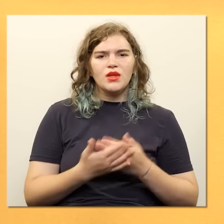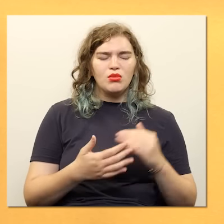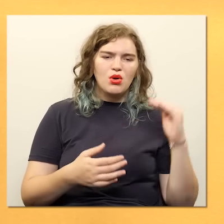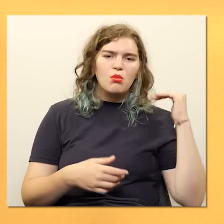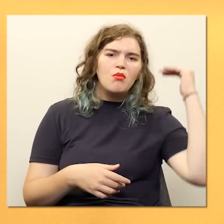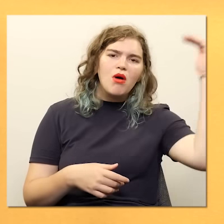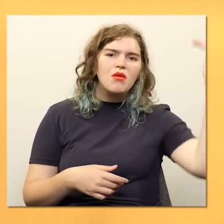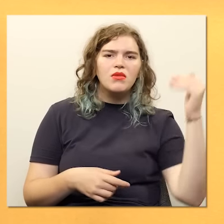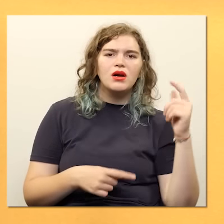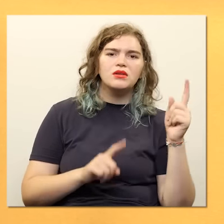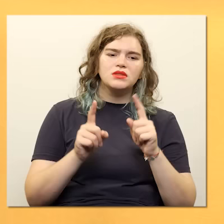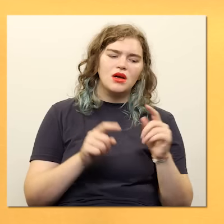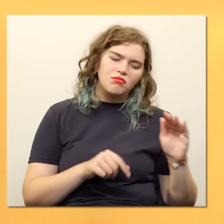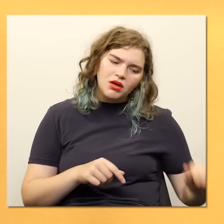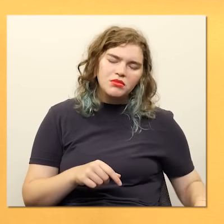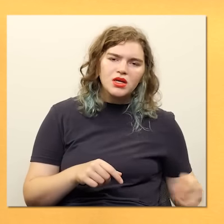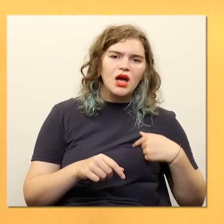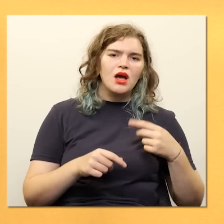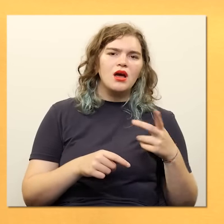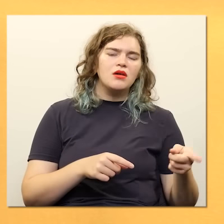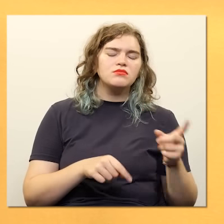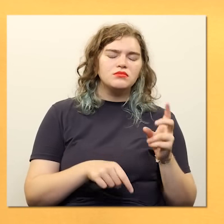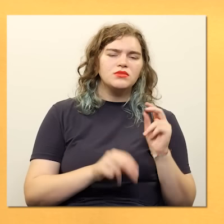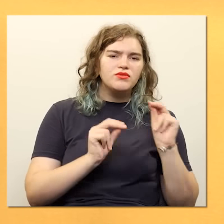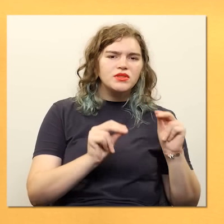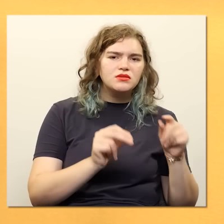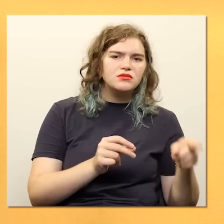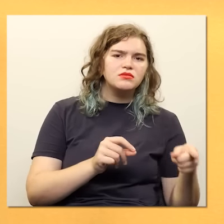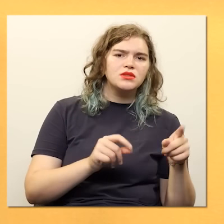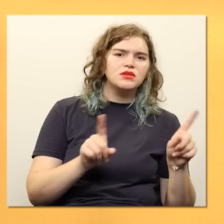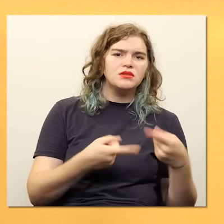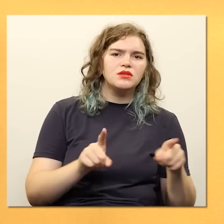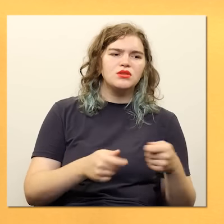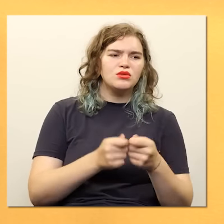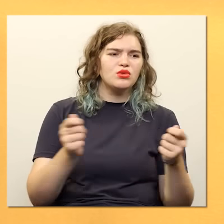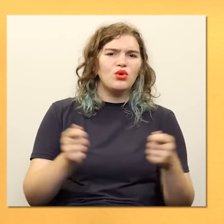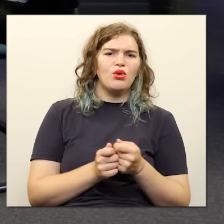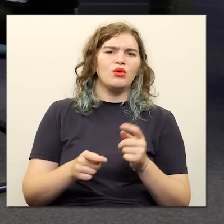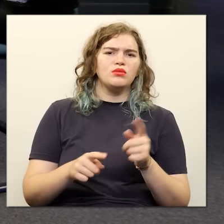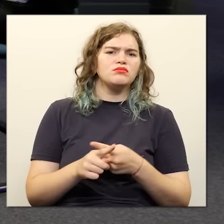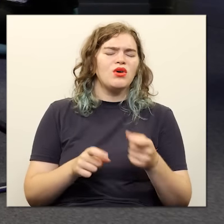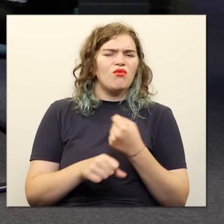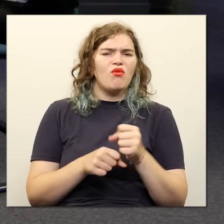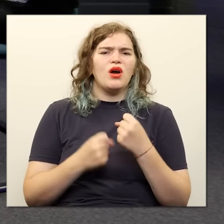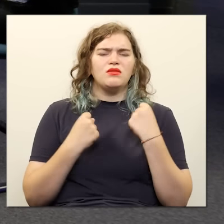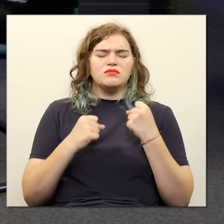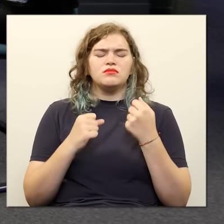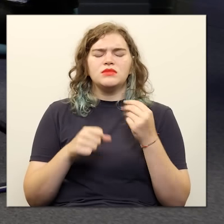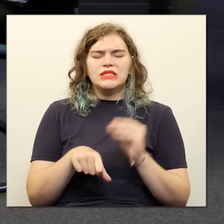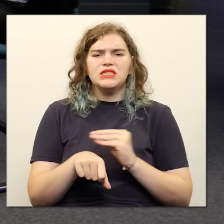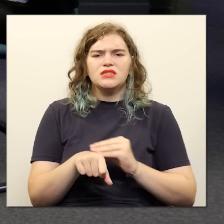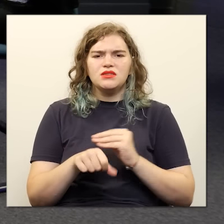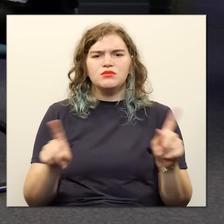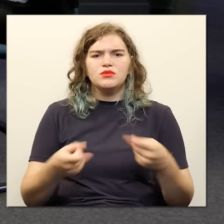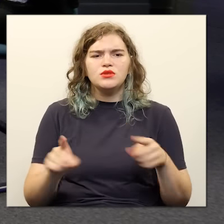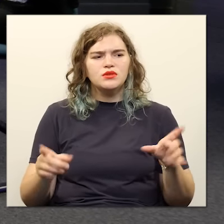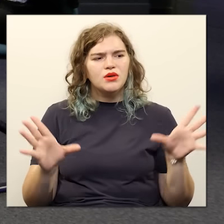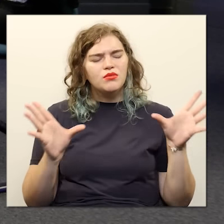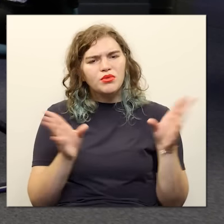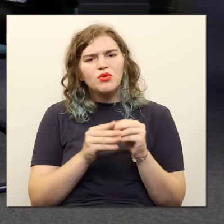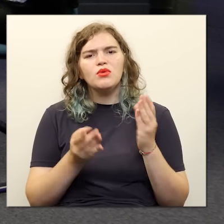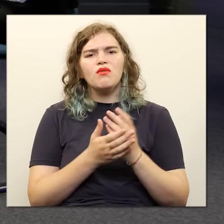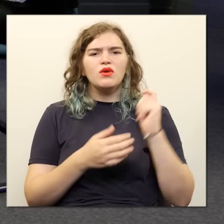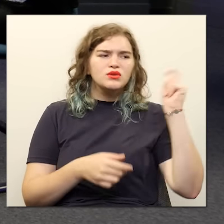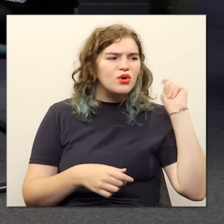pe cei mai mari. Pe mai mici am învățat să cânte, ei oricum stare muzicali și cântau și am fost la